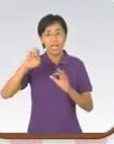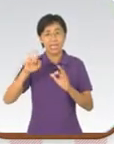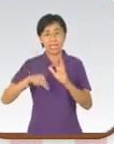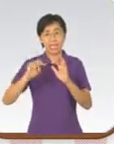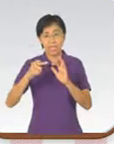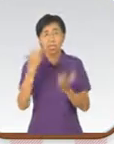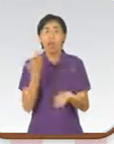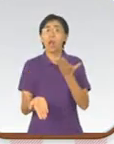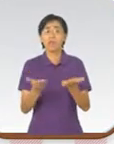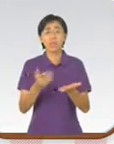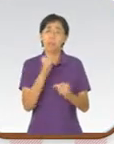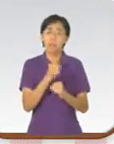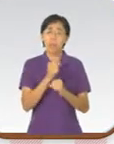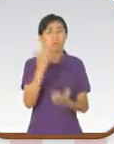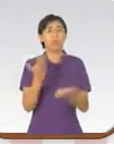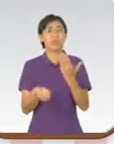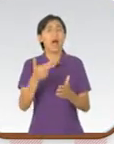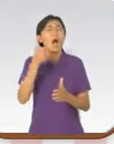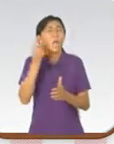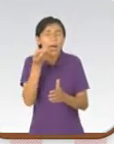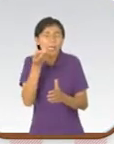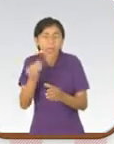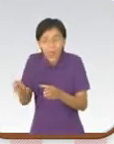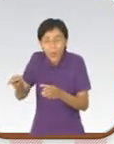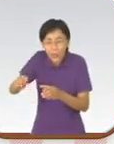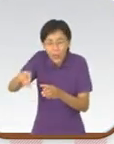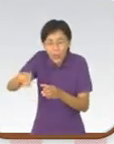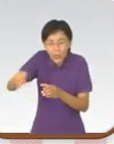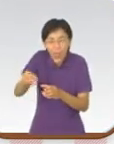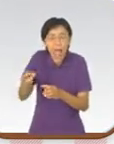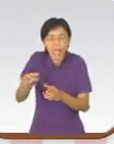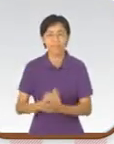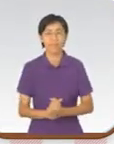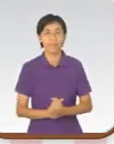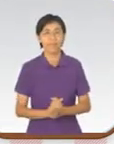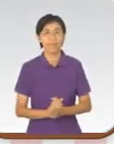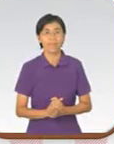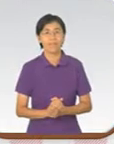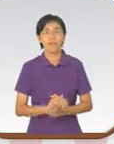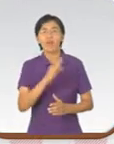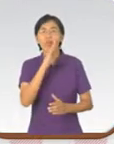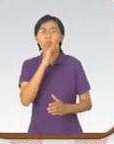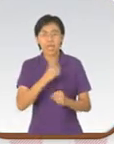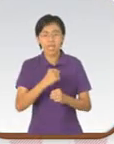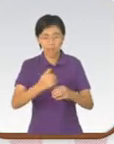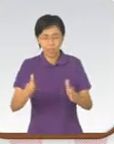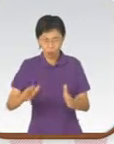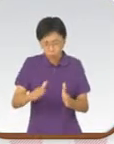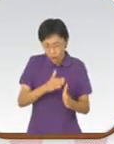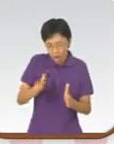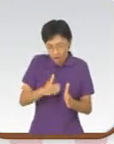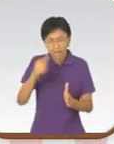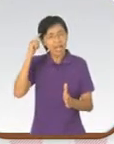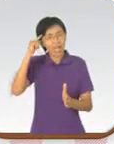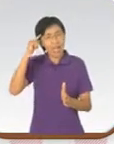ใส่ก็ได้แล้วแต่เราถ้าอยากให้มีหวานนิดๆเราก็ใส่แต่ถ้าเราบอกว่าเดี๋ยวเราปาดวิปปิ้งครีมแล้วเนี่ยเราจะใส่รสชาติอื่นๆอี